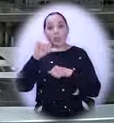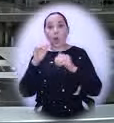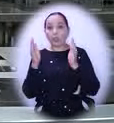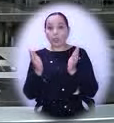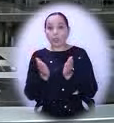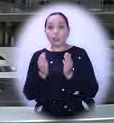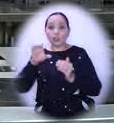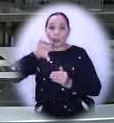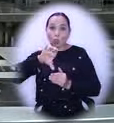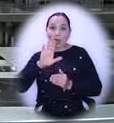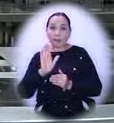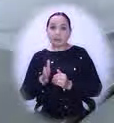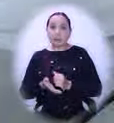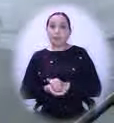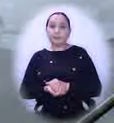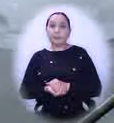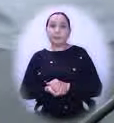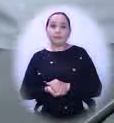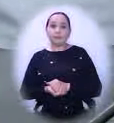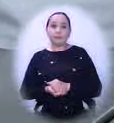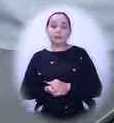idishga solib olamiz.